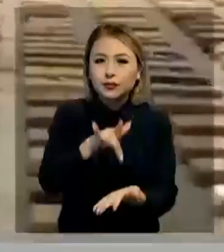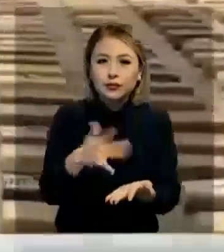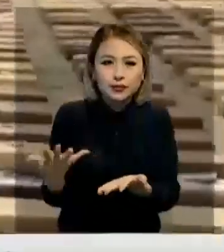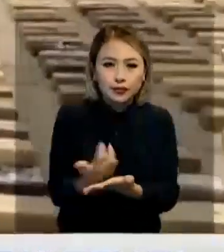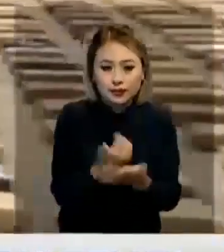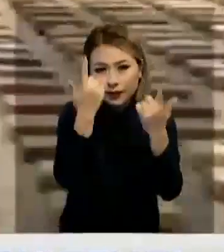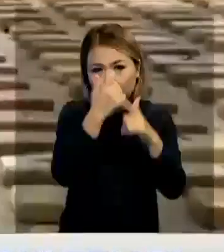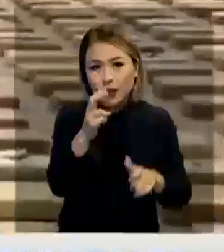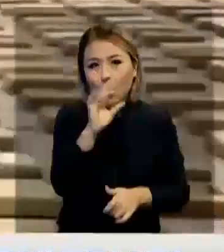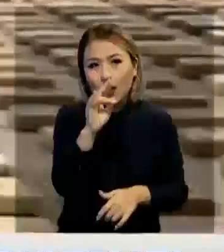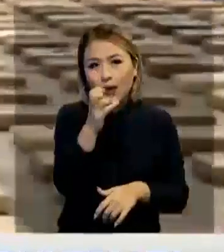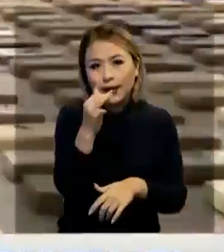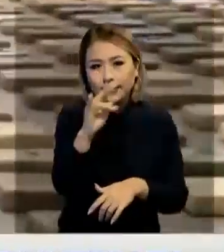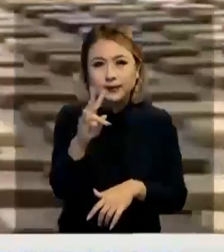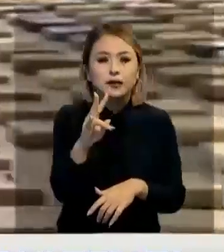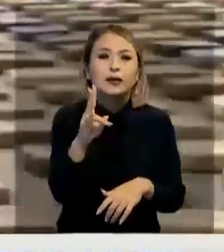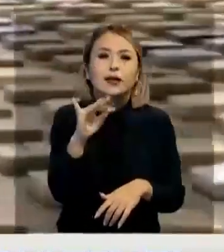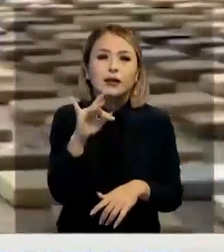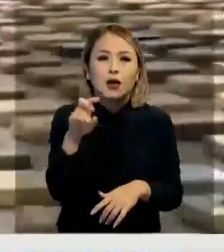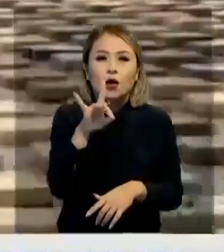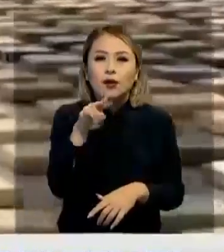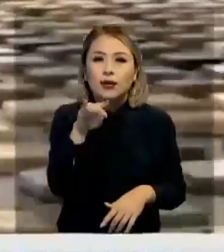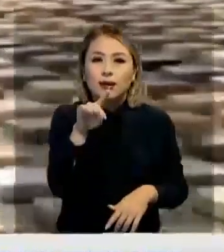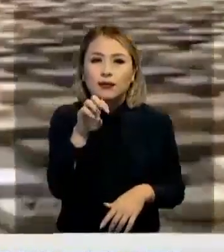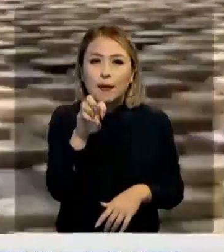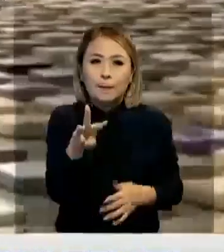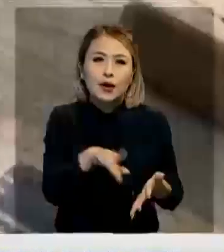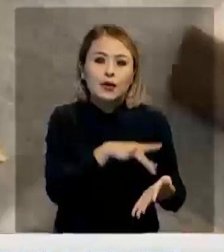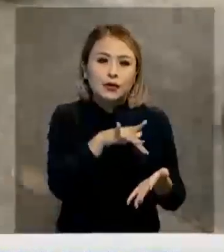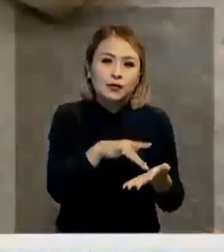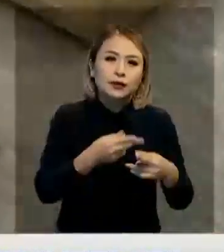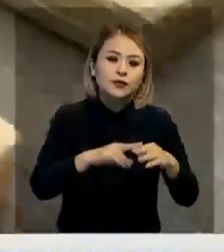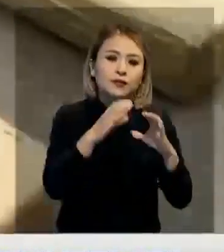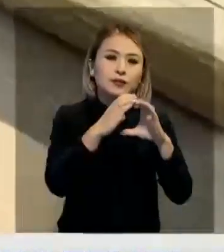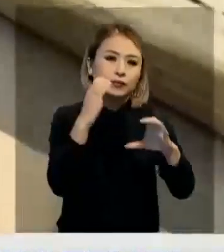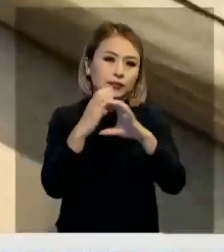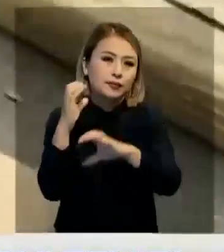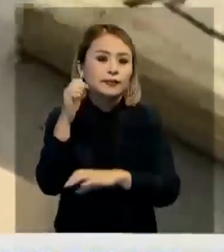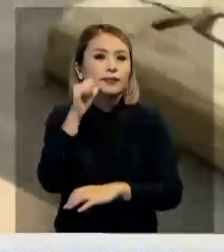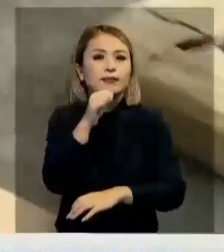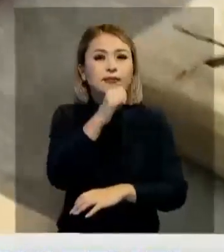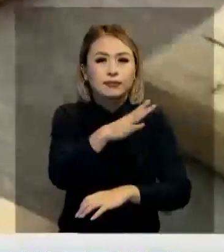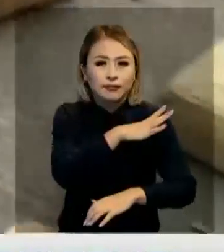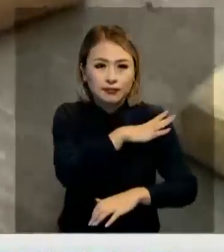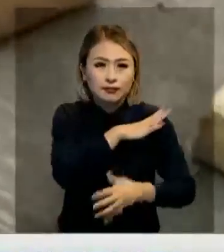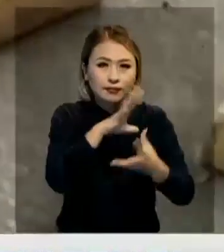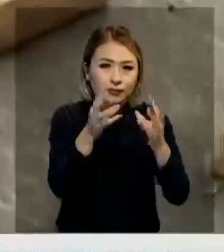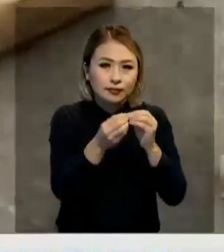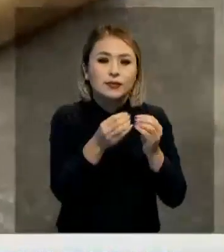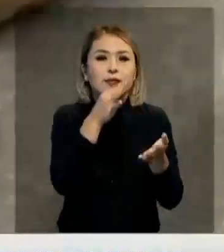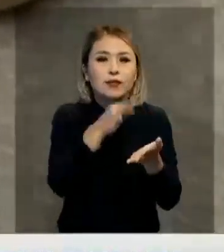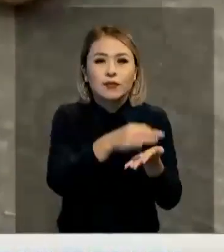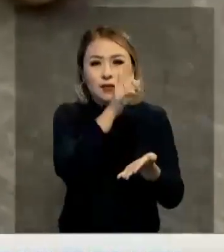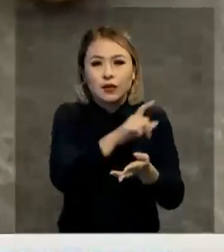өкілдерінің мәлімдеуінше, кокаин Нидерландтың Роттердам қаласына аттанатын контейнерге жасырыныпты. Түкке жүкке